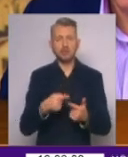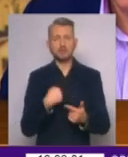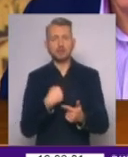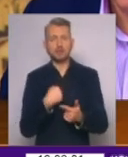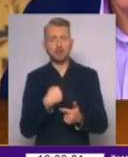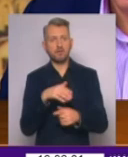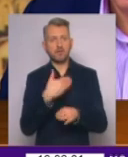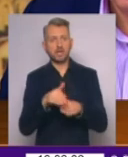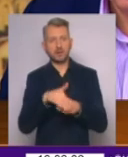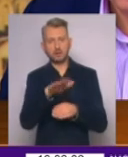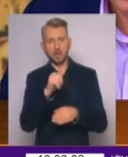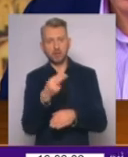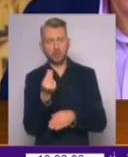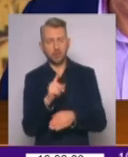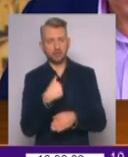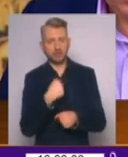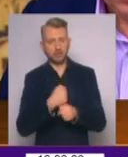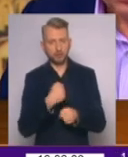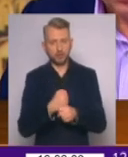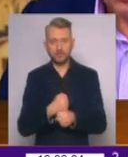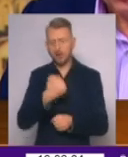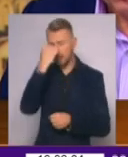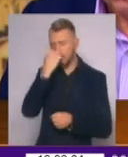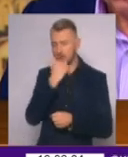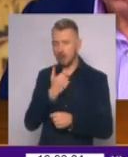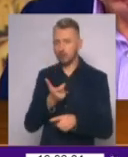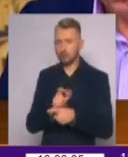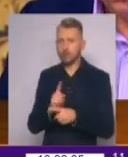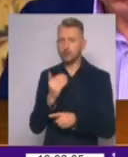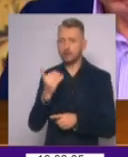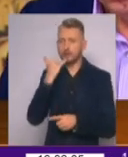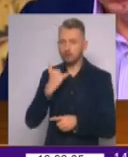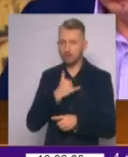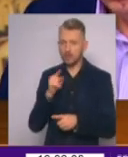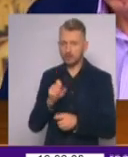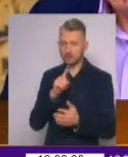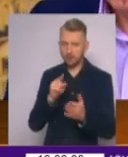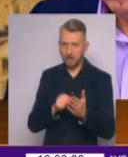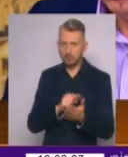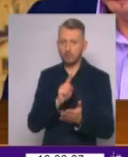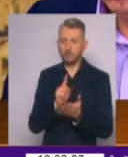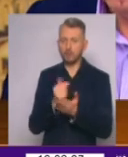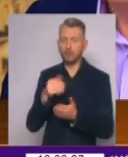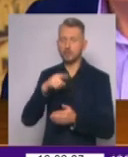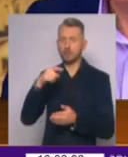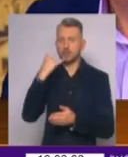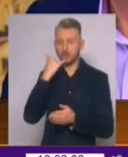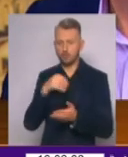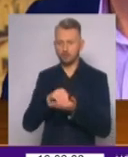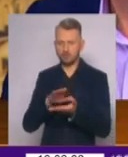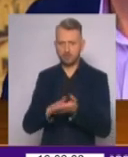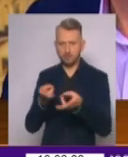в кредит брати гроші, пані щоб Валентино, зробити мені цю операцію. Дякую дуже, що ви нам зараз зателефонували з цим питанням. Обов'язково ваш номер телефону